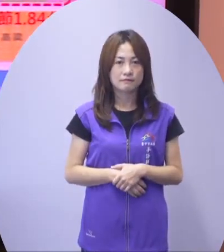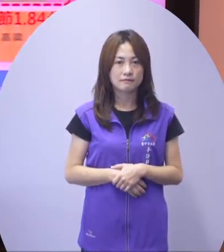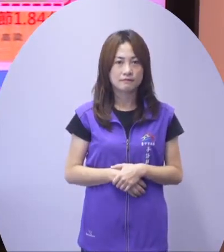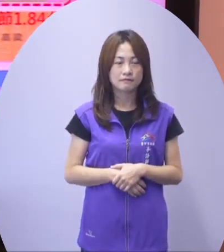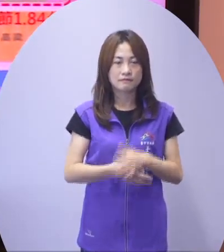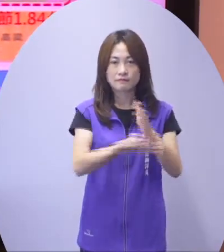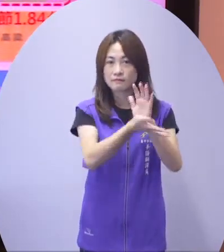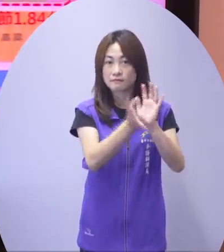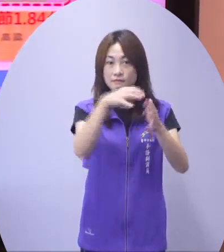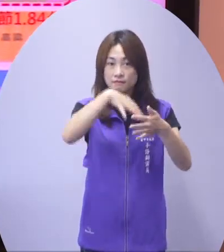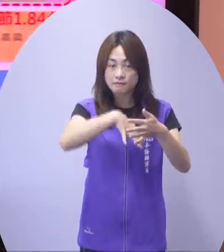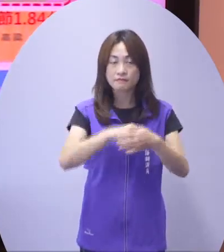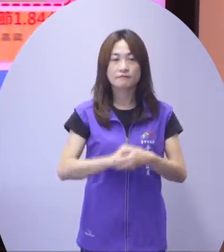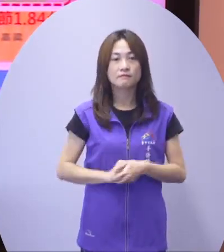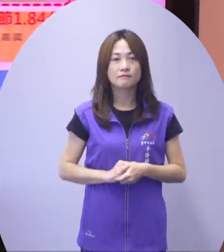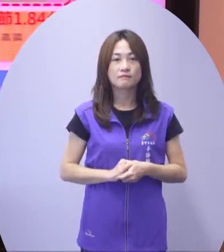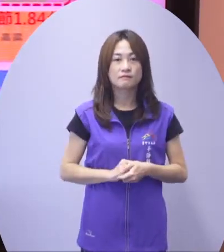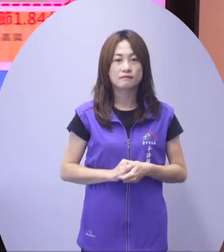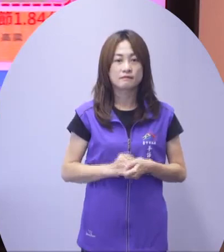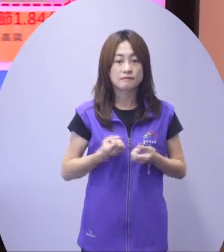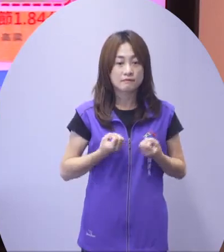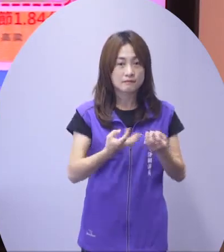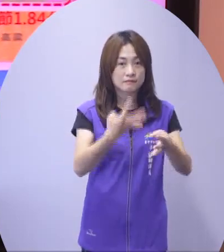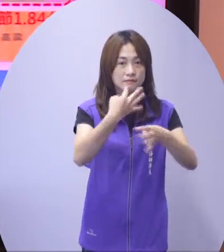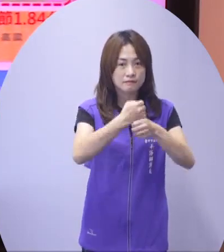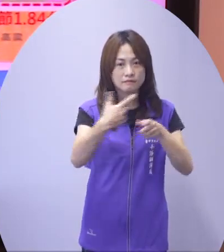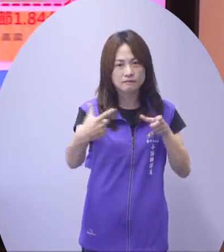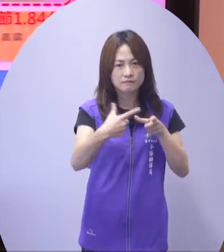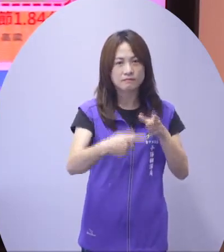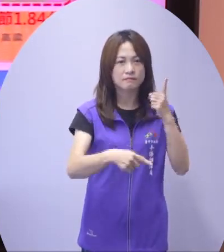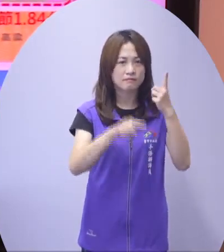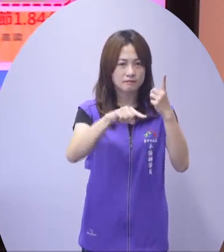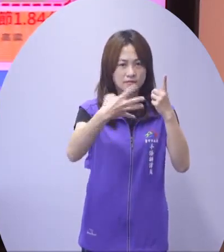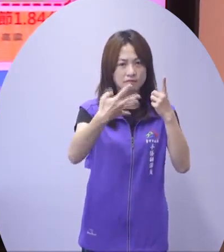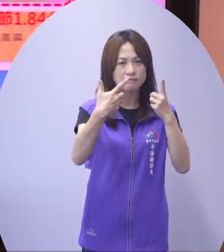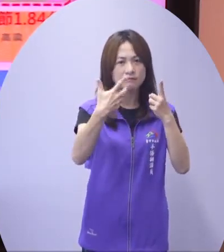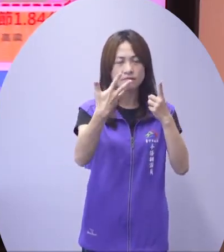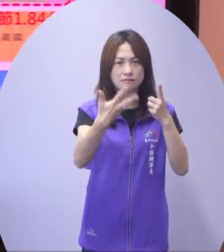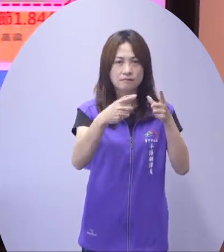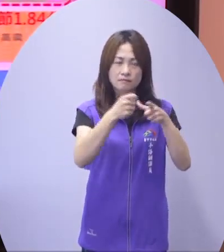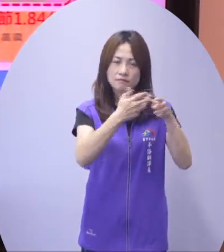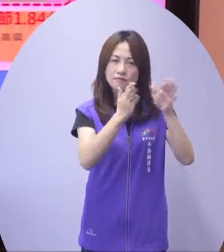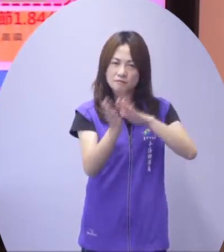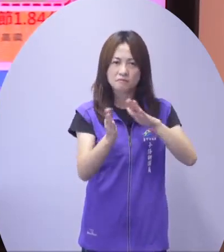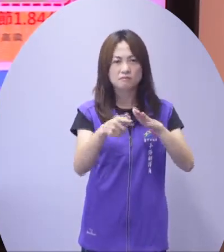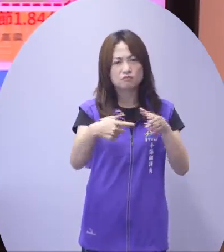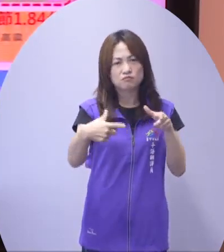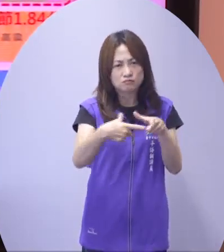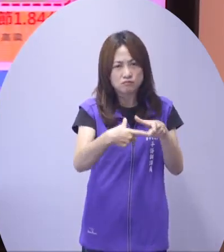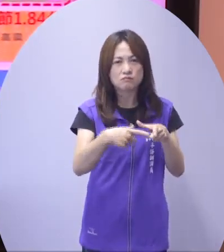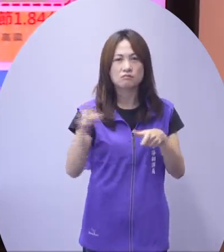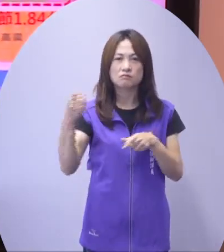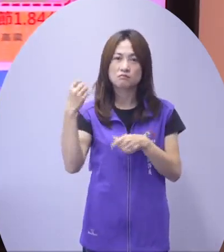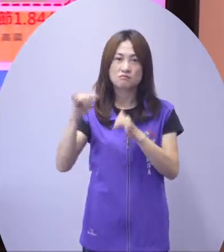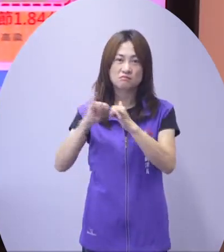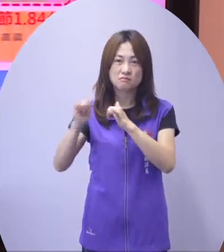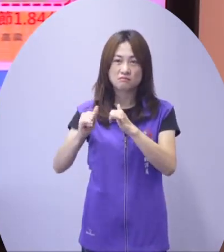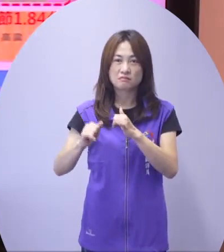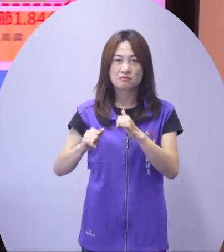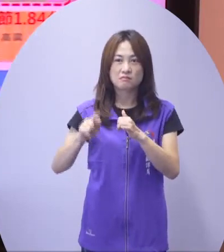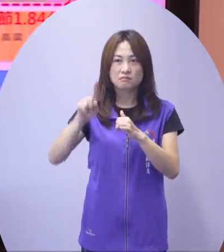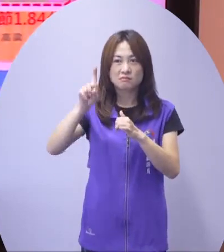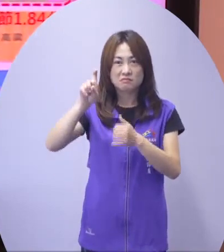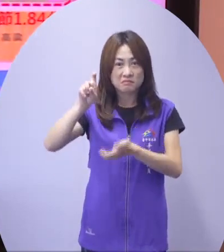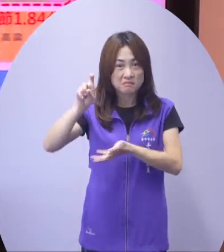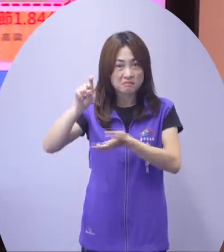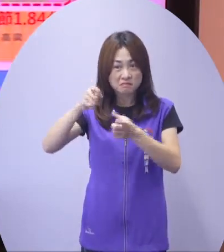构想的部分呢，花坛节只有 1.84 公顷的范围哦，范围其实不大，相较于新社花海动辄数十公顷，我们被